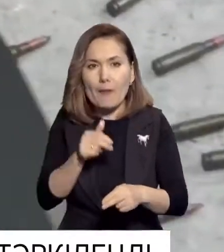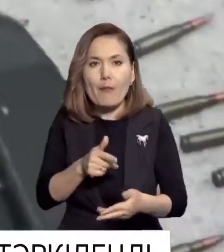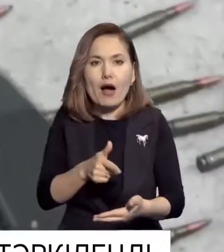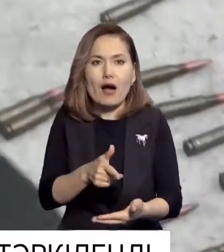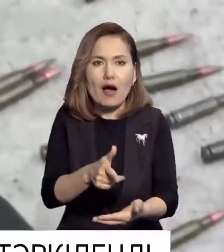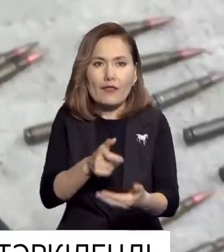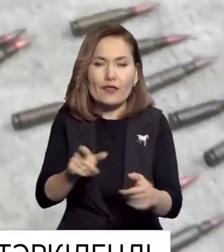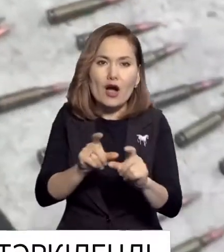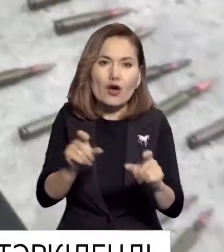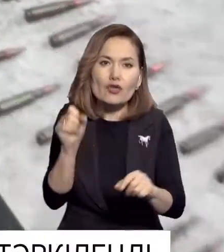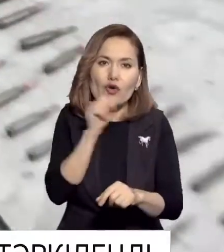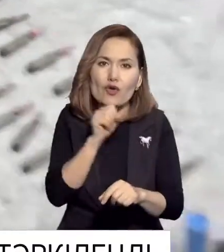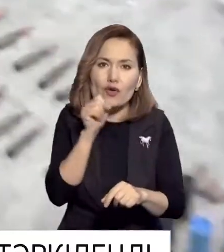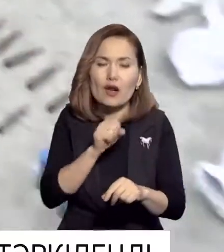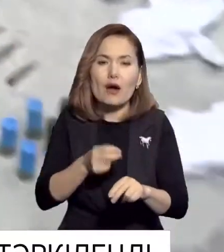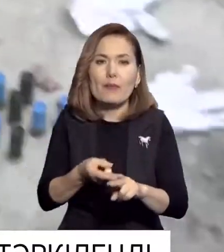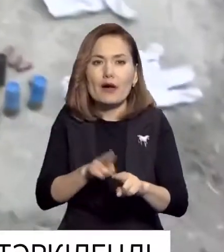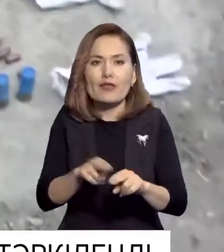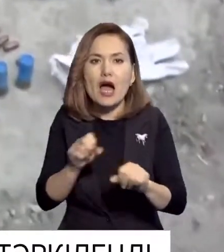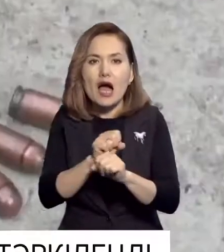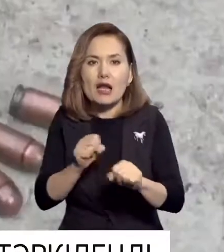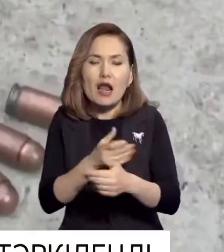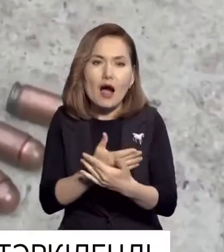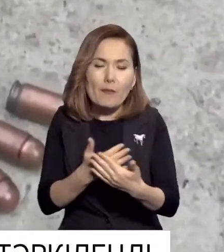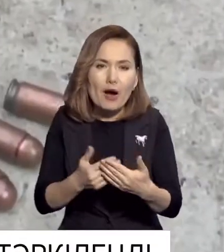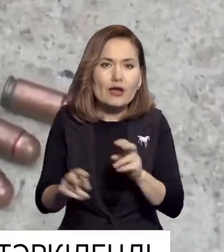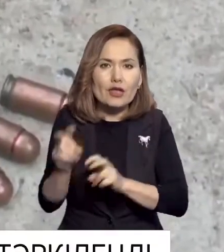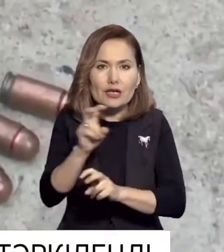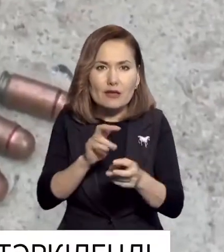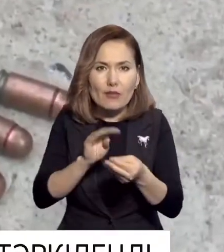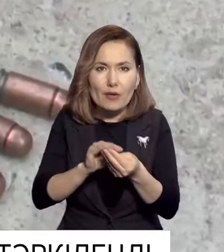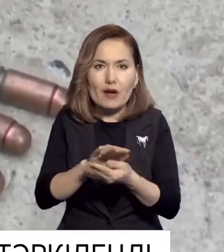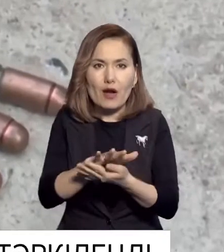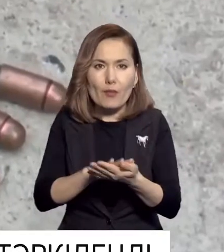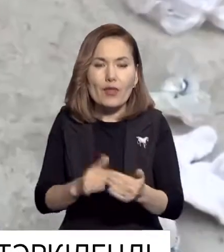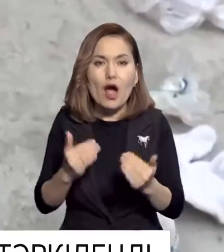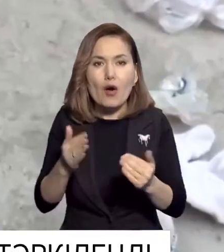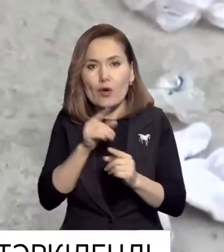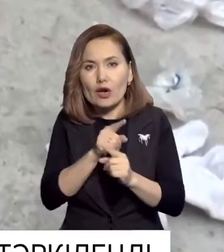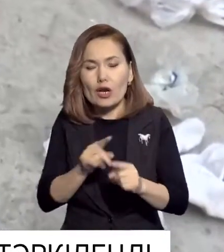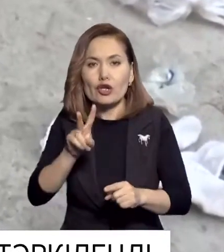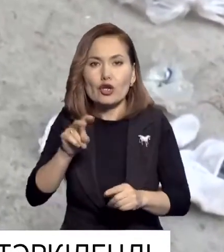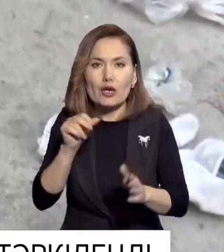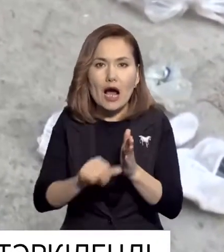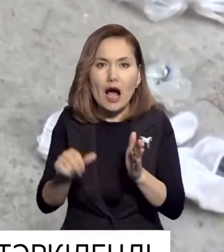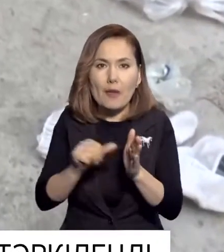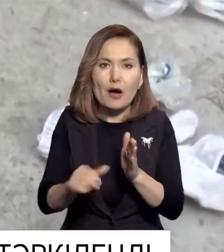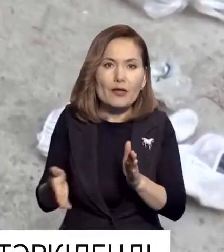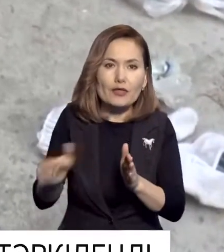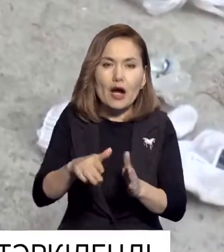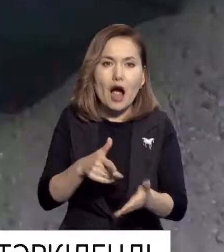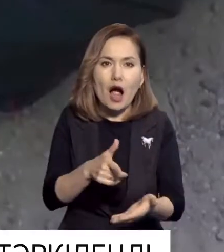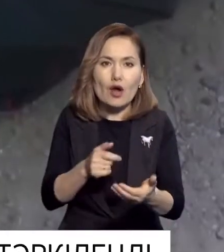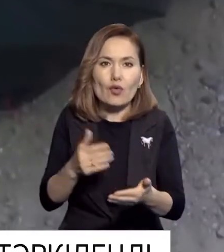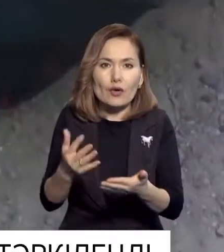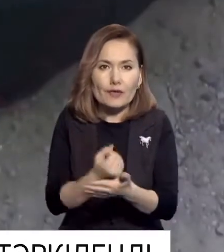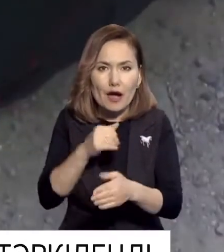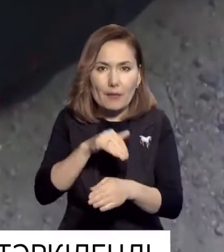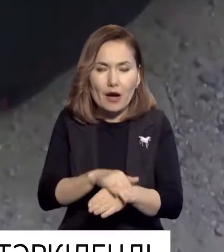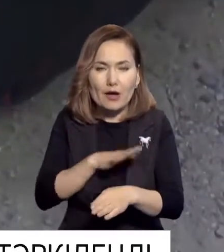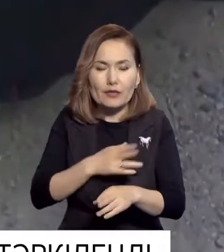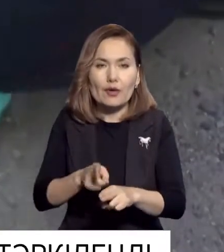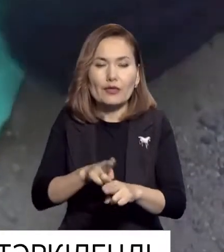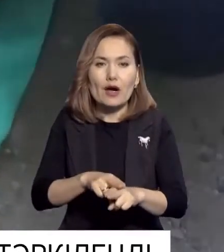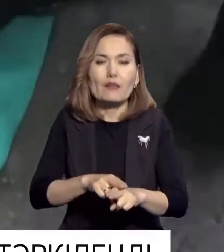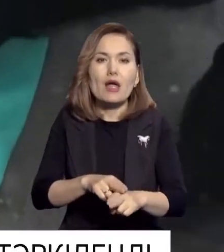дүкендерден тоналған қару-жарақпен жарылғыш заттар әлі де іздестіріліп жатыр. Бүгінге дейін 266 дана қару табылған. Бірнеше